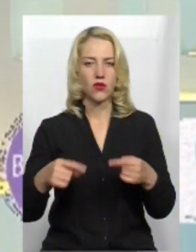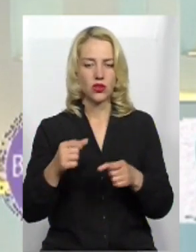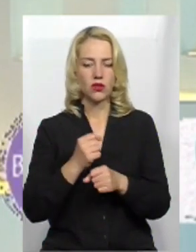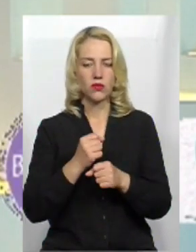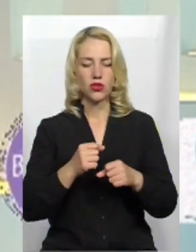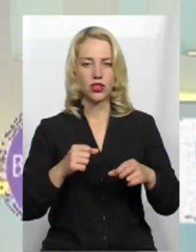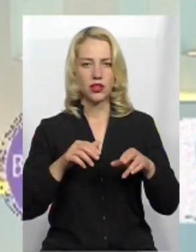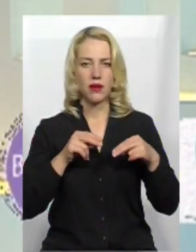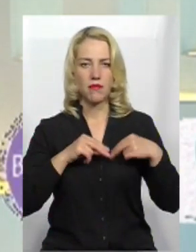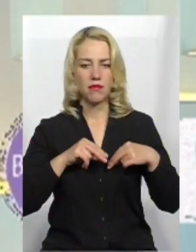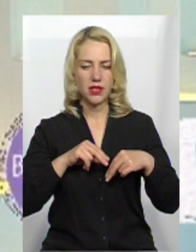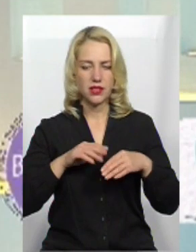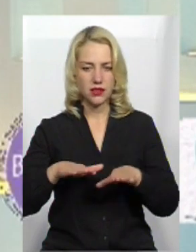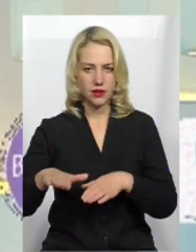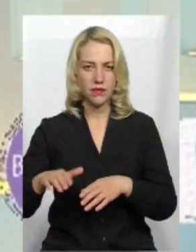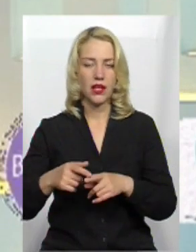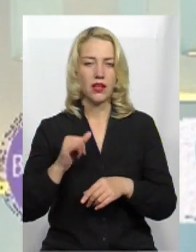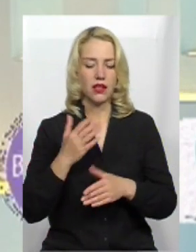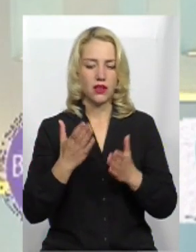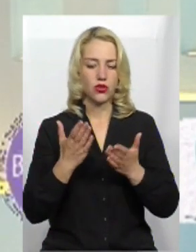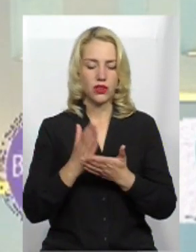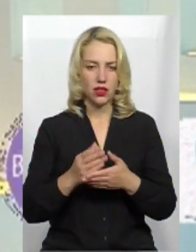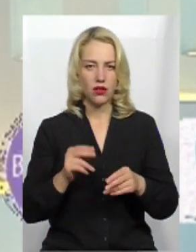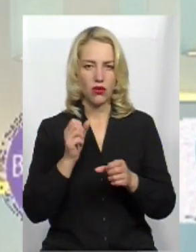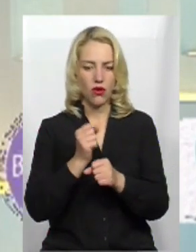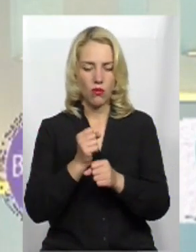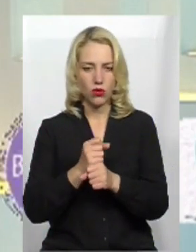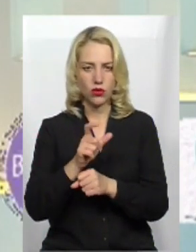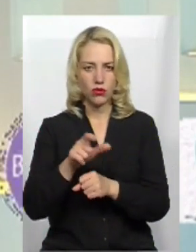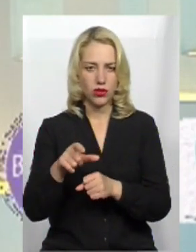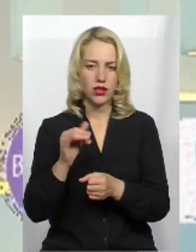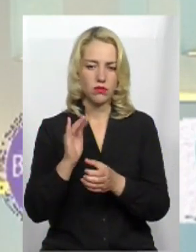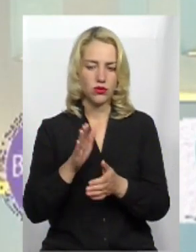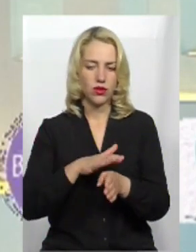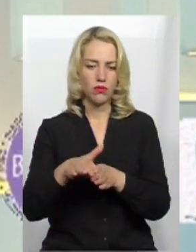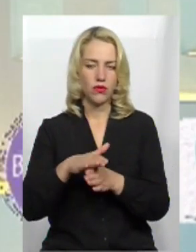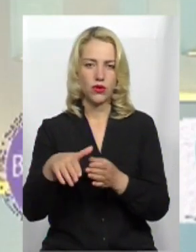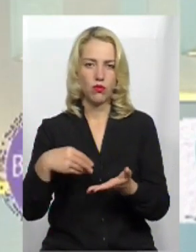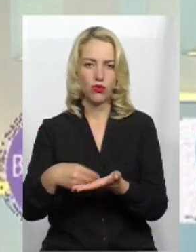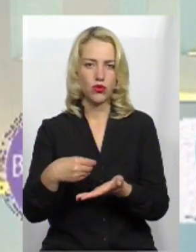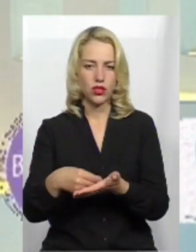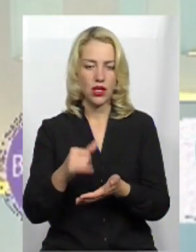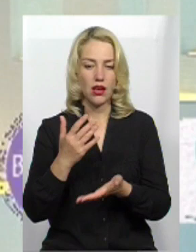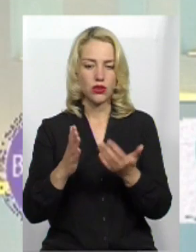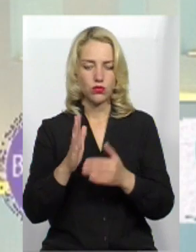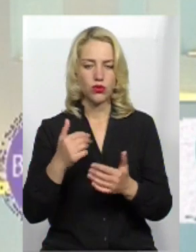робочих місць. Якщо буде створення робочих місць, це буде наповнення бюджету. Якщо буде здоровий наш